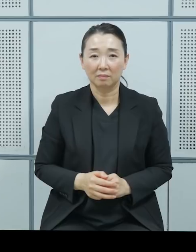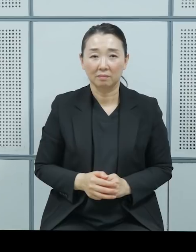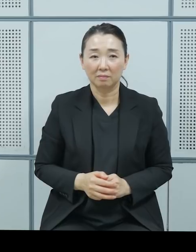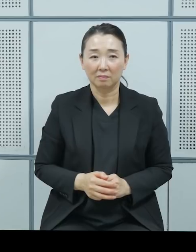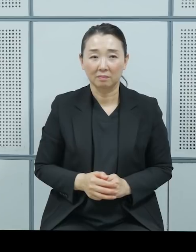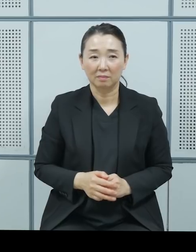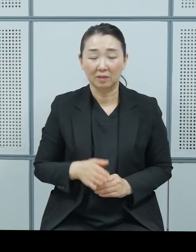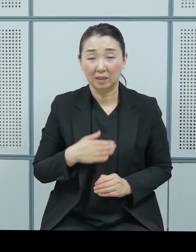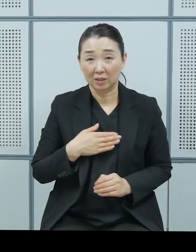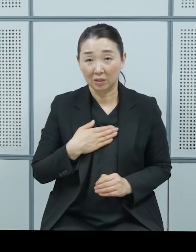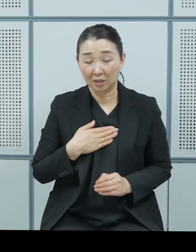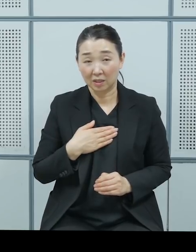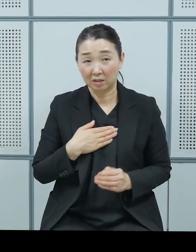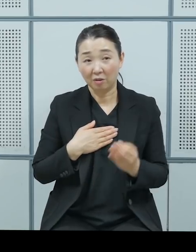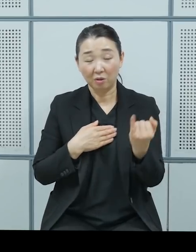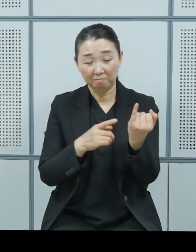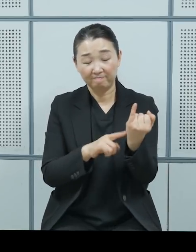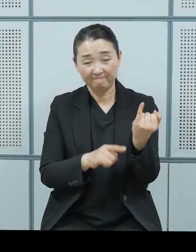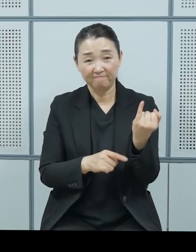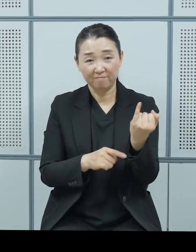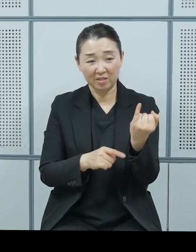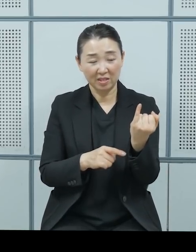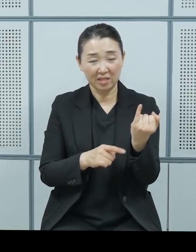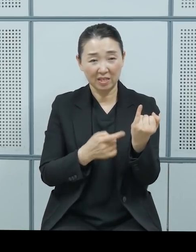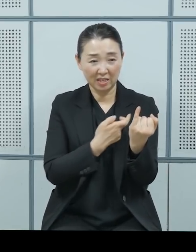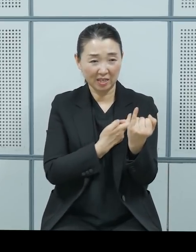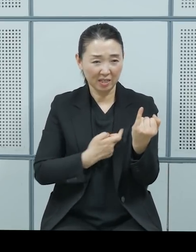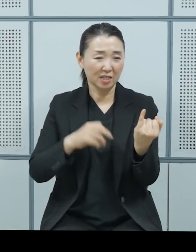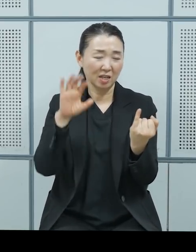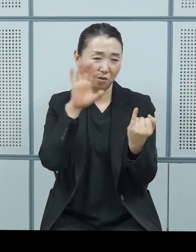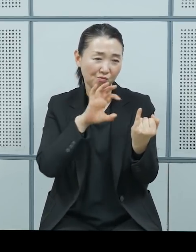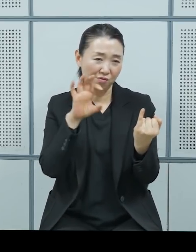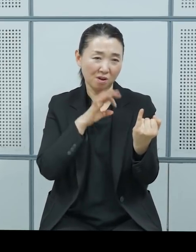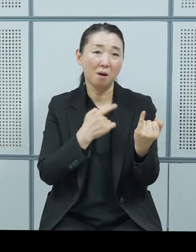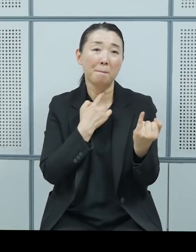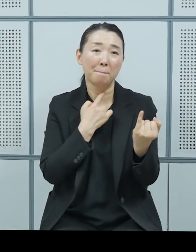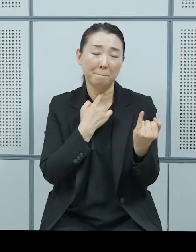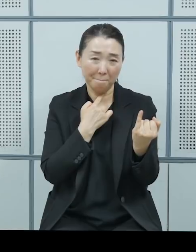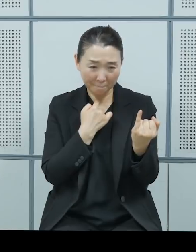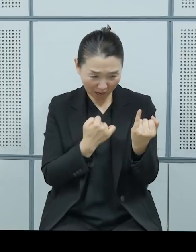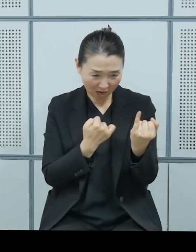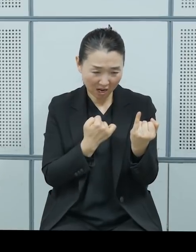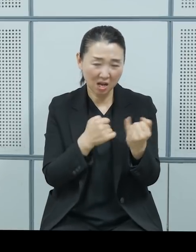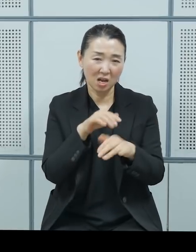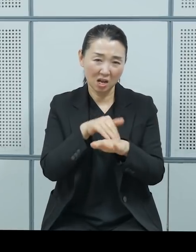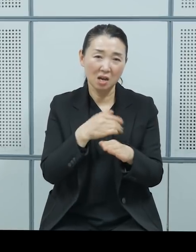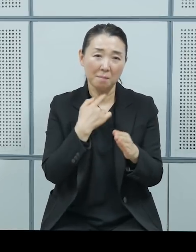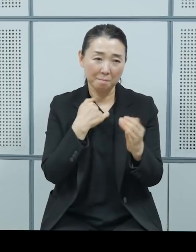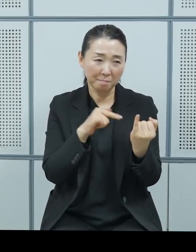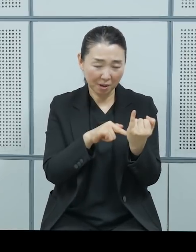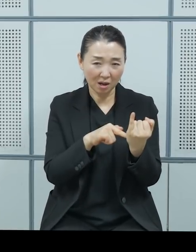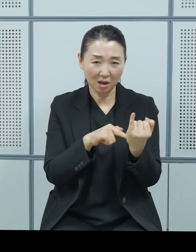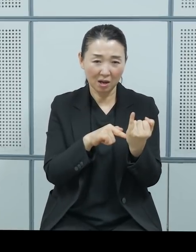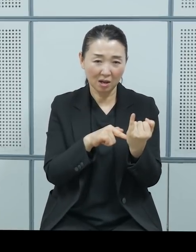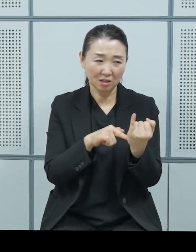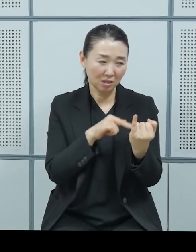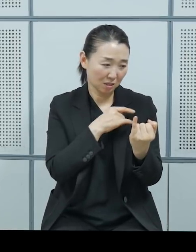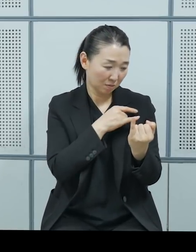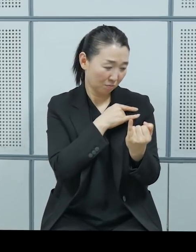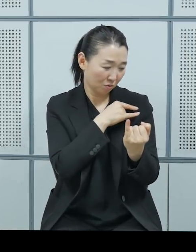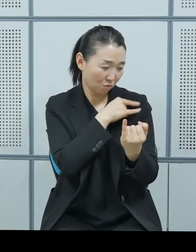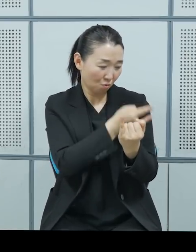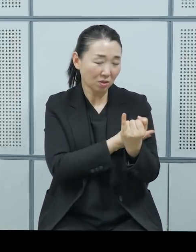그중에 저한테 오랫동안 제자 훈련을 받았던 지금은 권사님이 된 집사님이 네. 목사님 우리한테